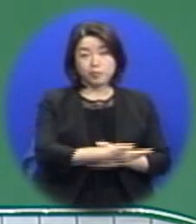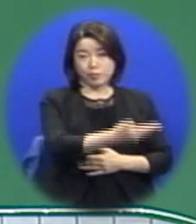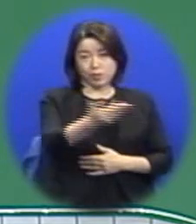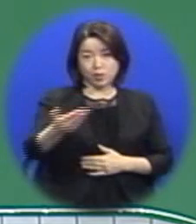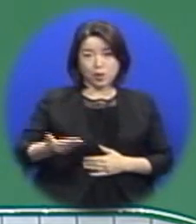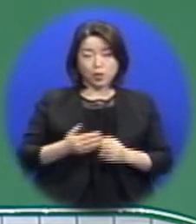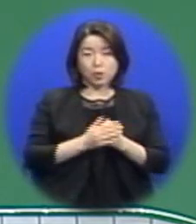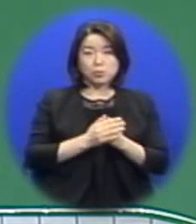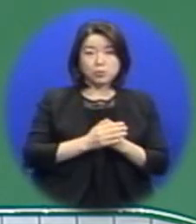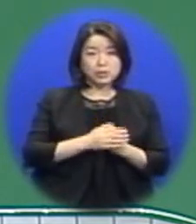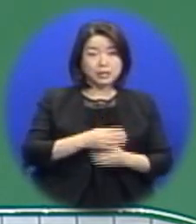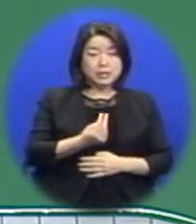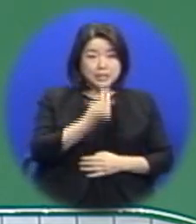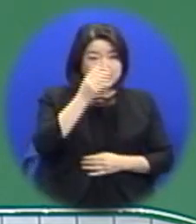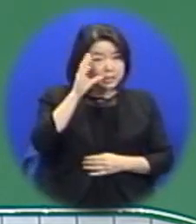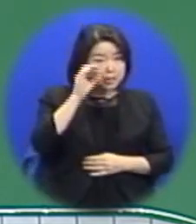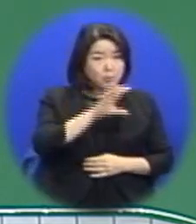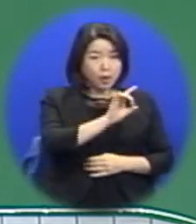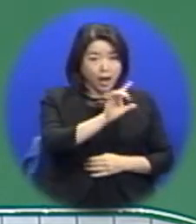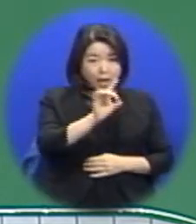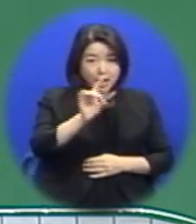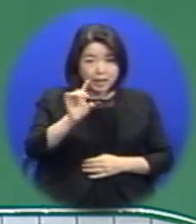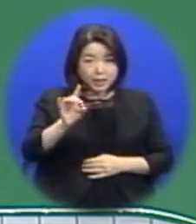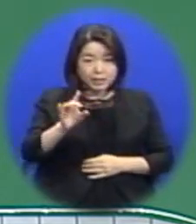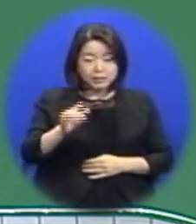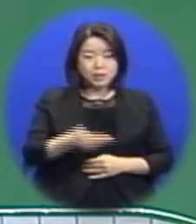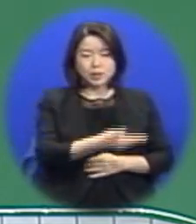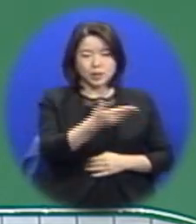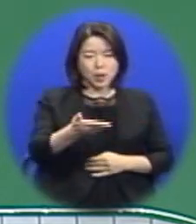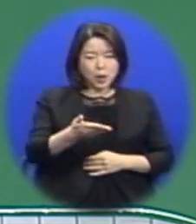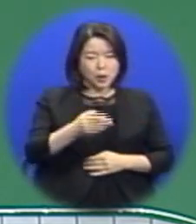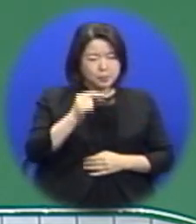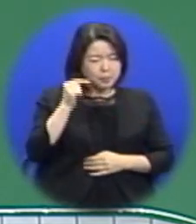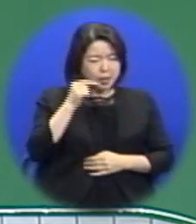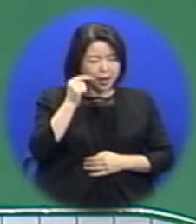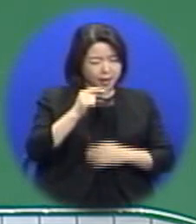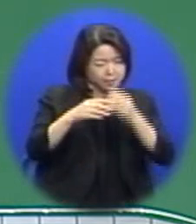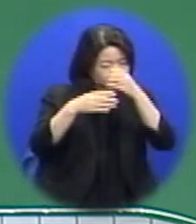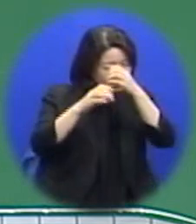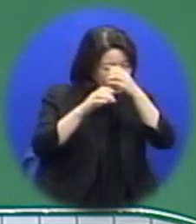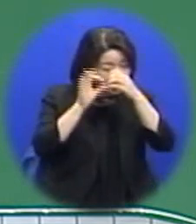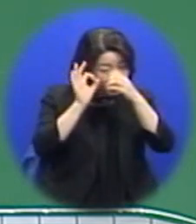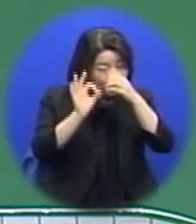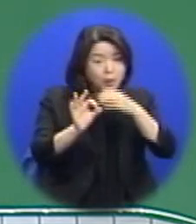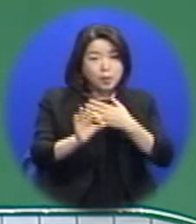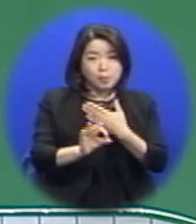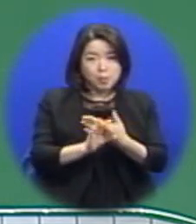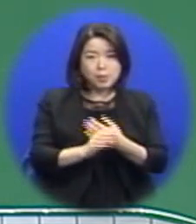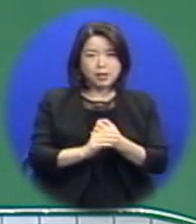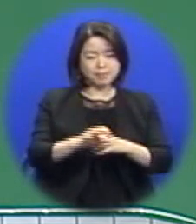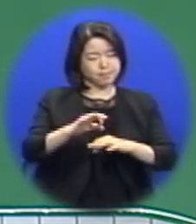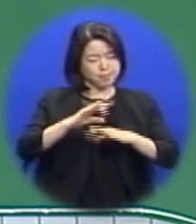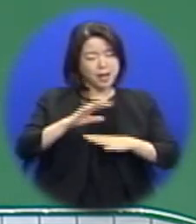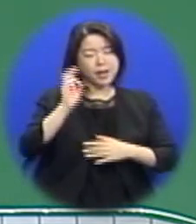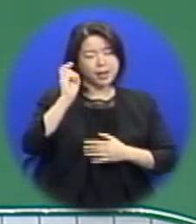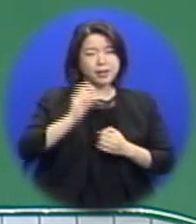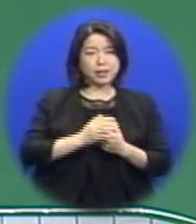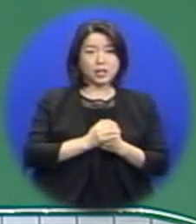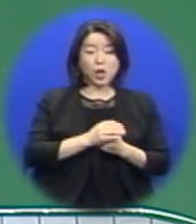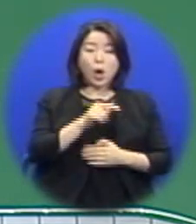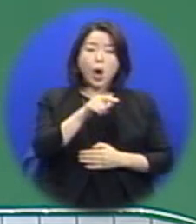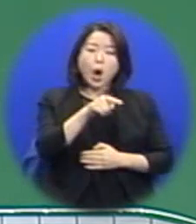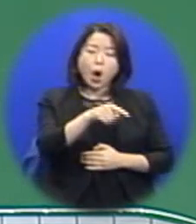여러분의 세포 하나를 여러분이 아주 정밀한 현미경으로 들여다보면 깜짝 놀라실 거예요.